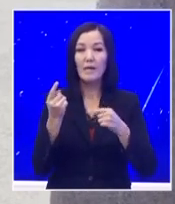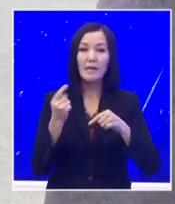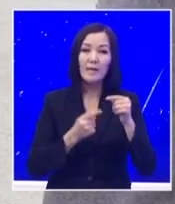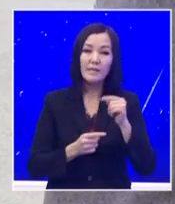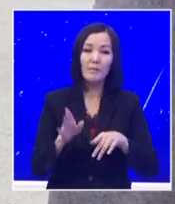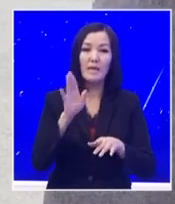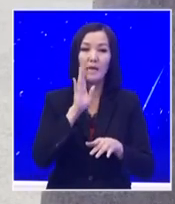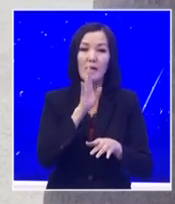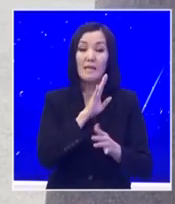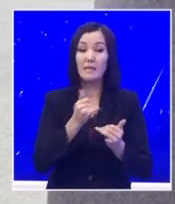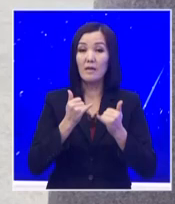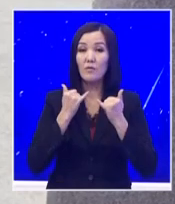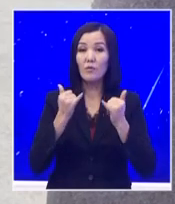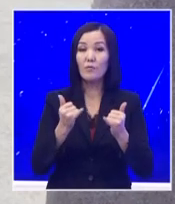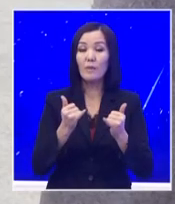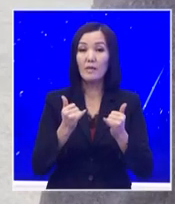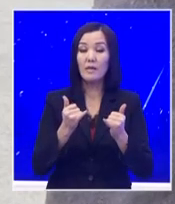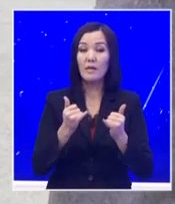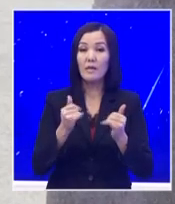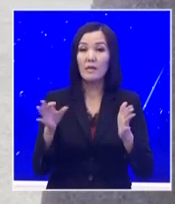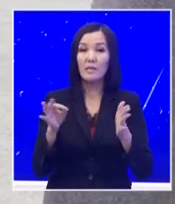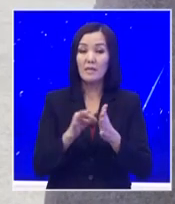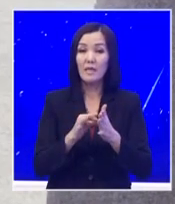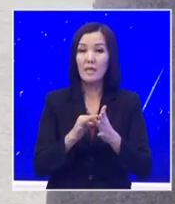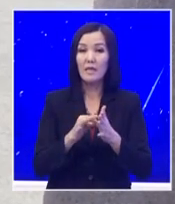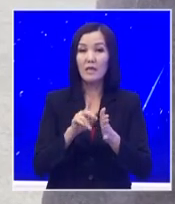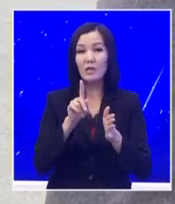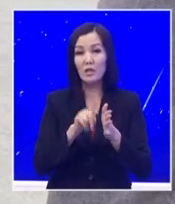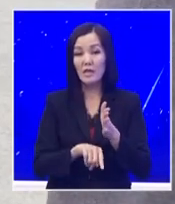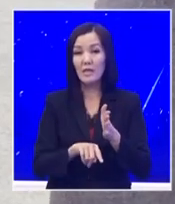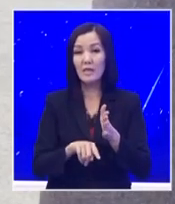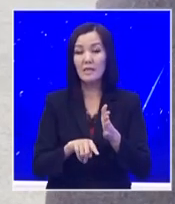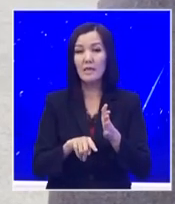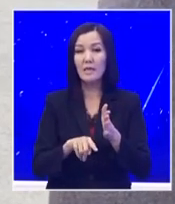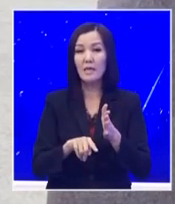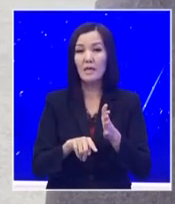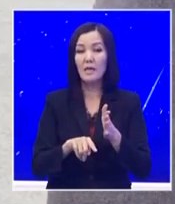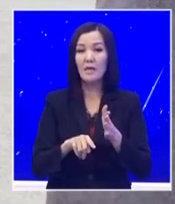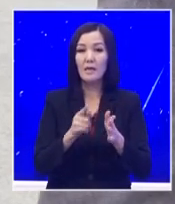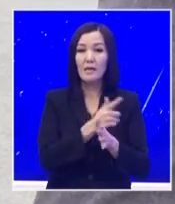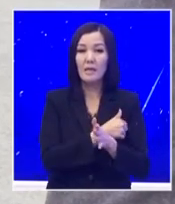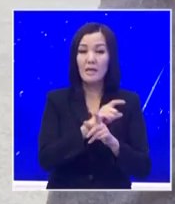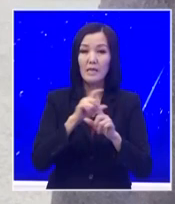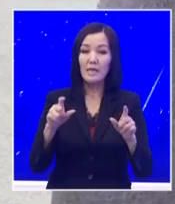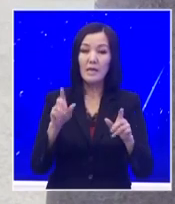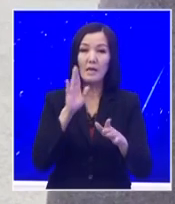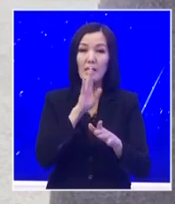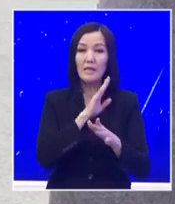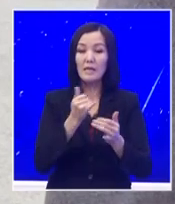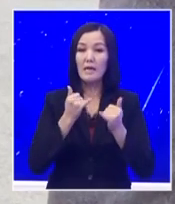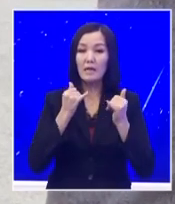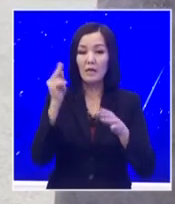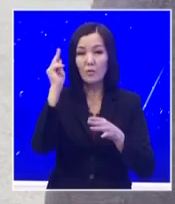болсын, аналарға деген құрметті көрсету мақсатында жеңілдіктерінді сынып, кейбір осы клиникалар өздерін тегін аналарға арналған